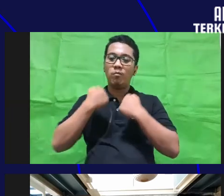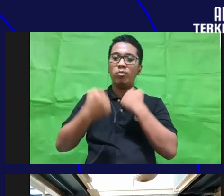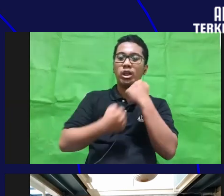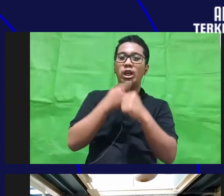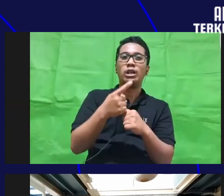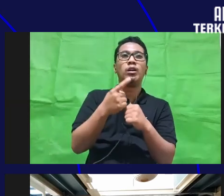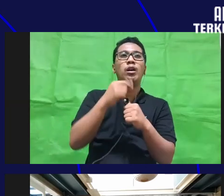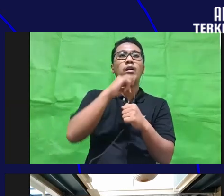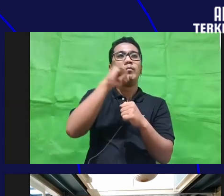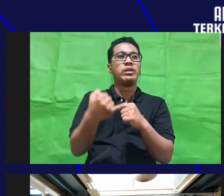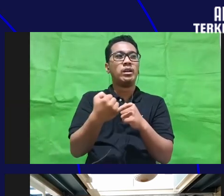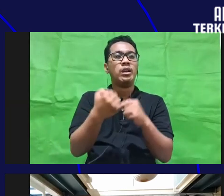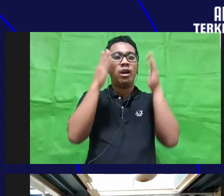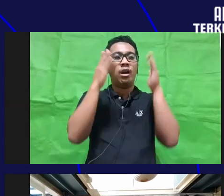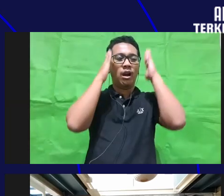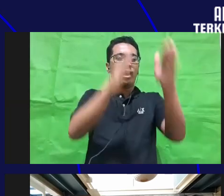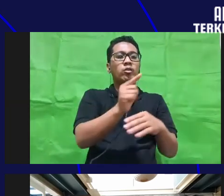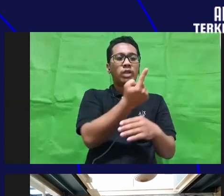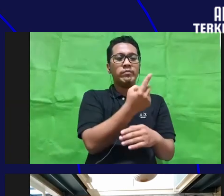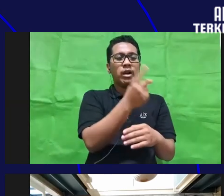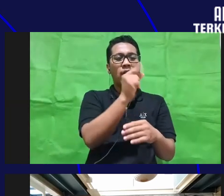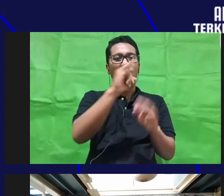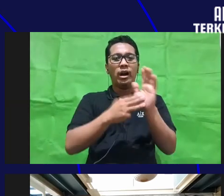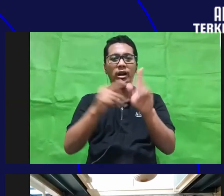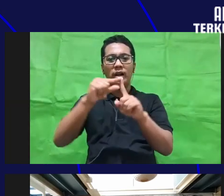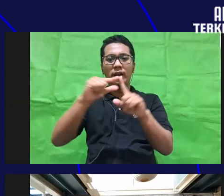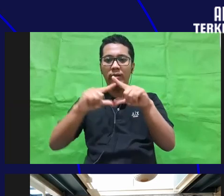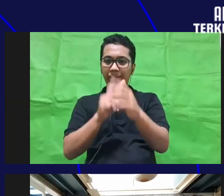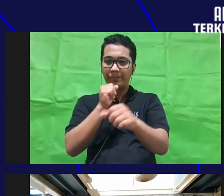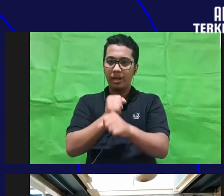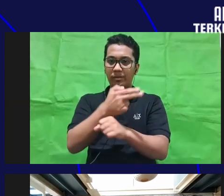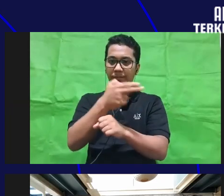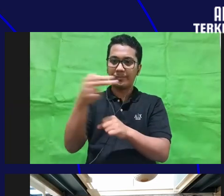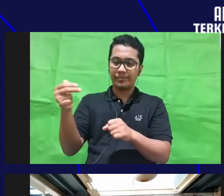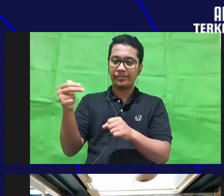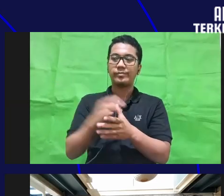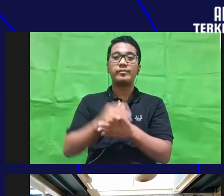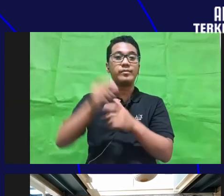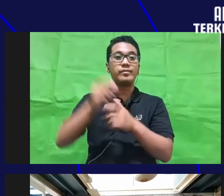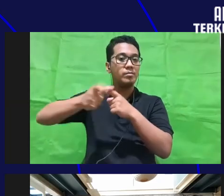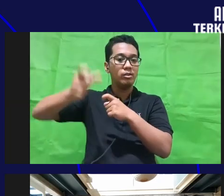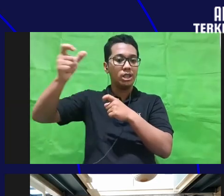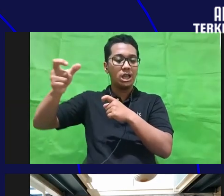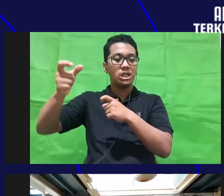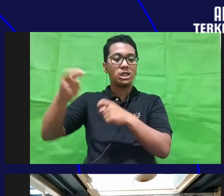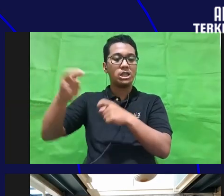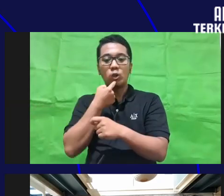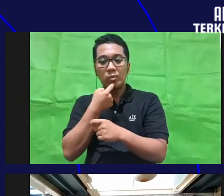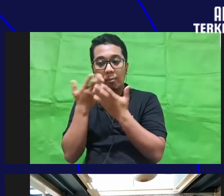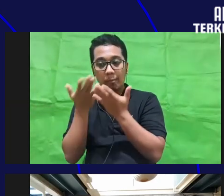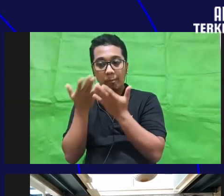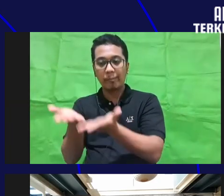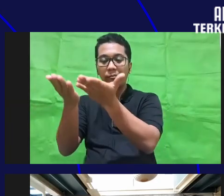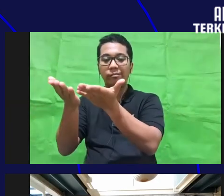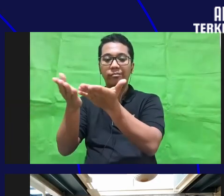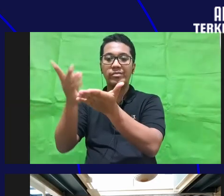Rimpang Nusantara gitu. Nah, metode yang kami coba di Rimpang Nusantara dengan datang langsung ke lokasi untuk